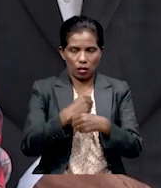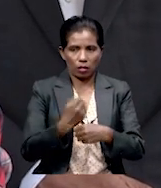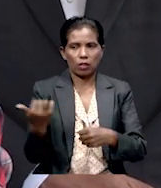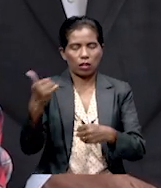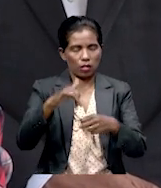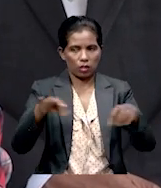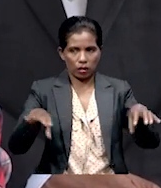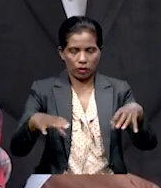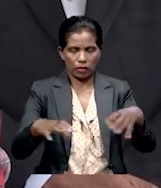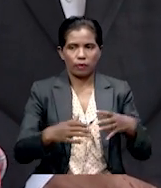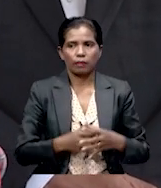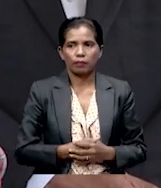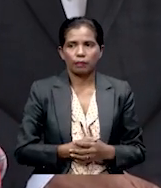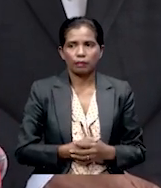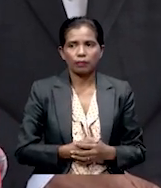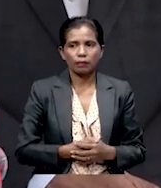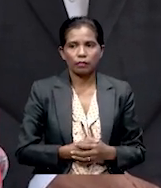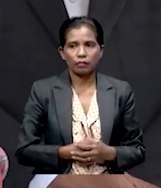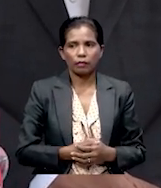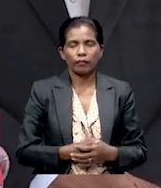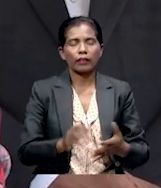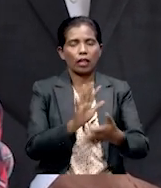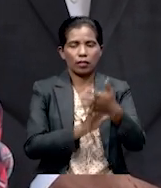servisu sir nia kenari dane. Celebração,